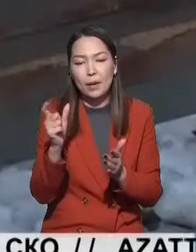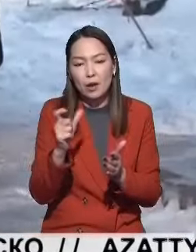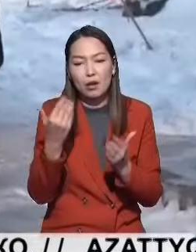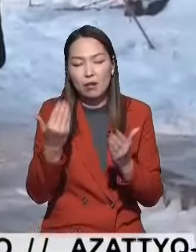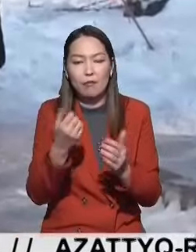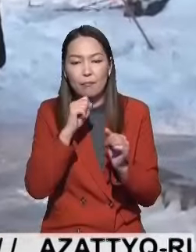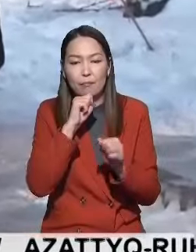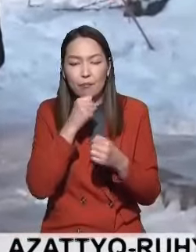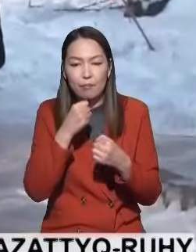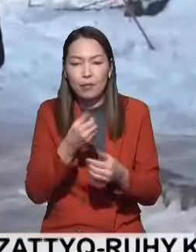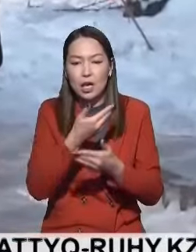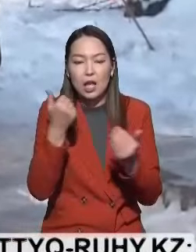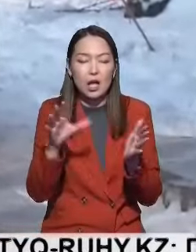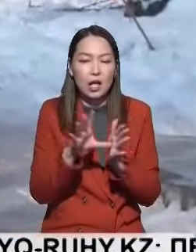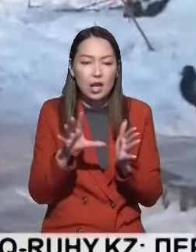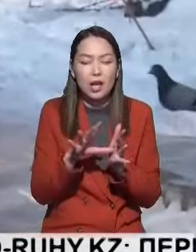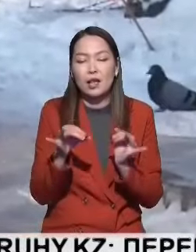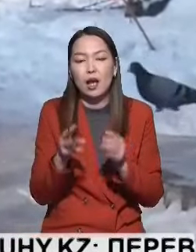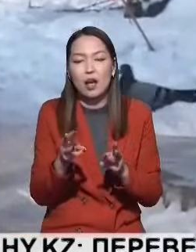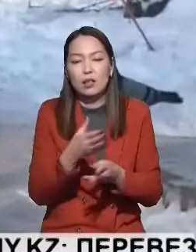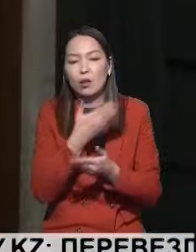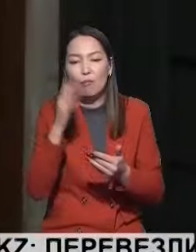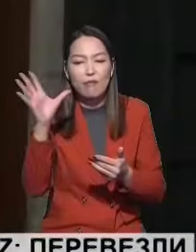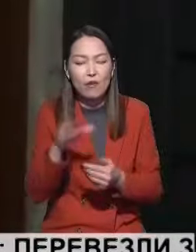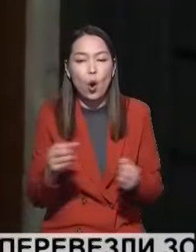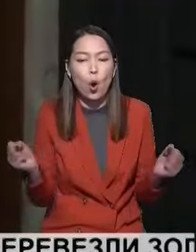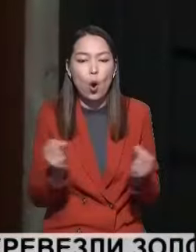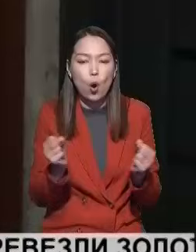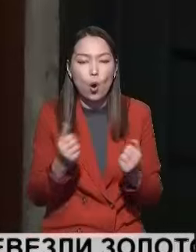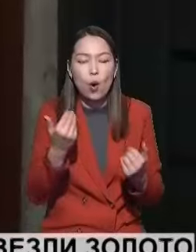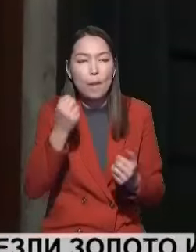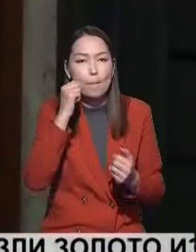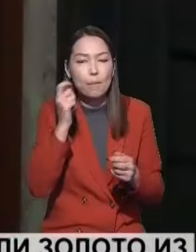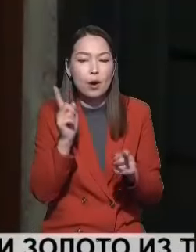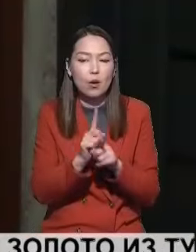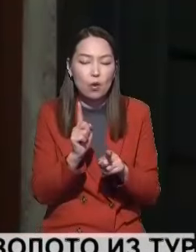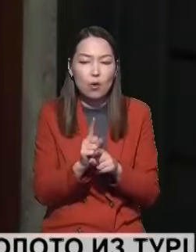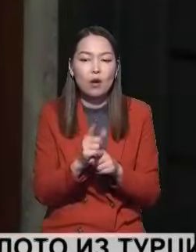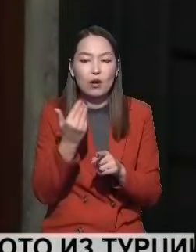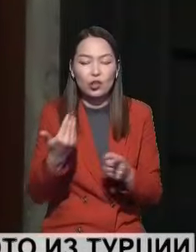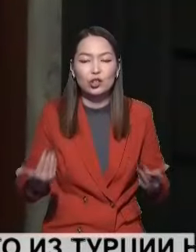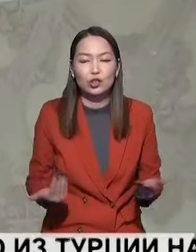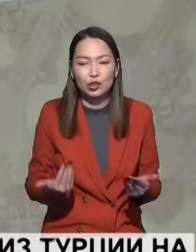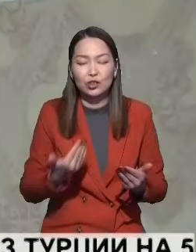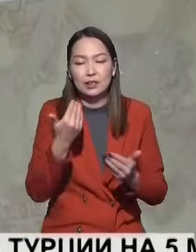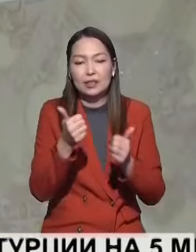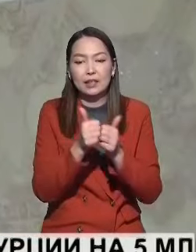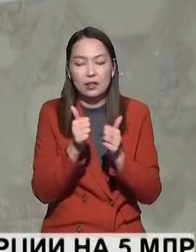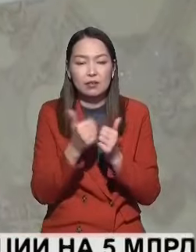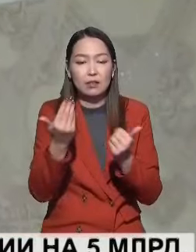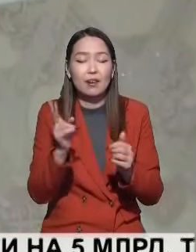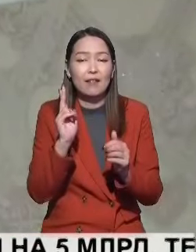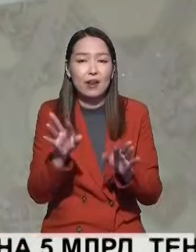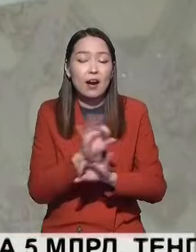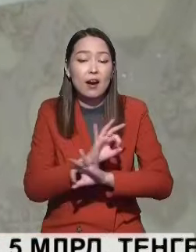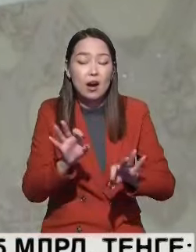невозможно. Нет электричества и отопления. Везде сырость. Пенсионерка Умица Здыкова, которая живет под сгоревшей квартирой, рассказывает,